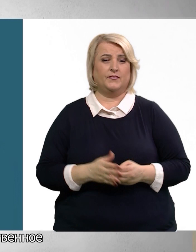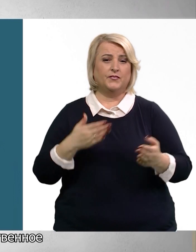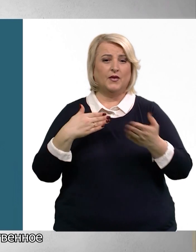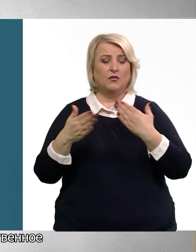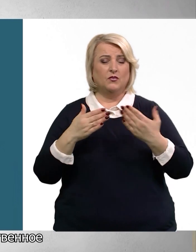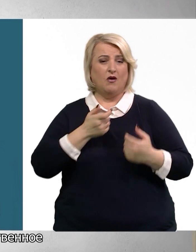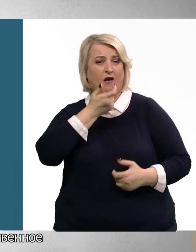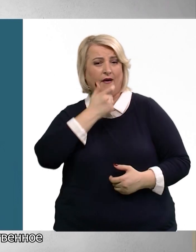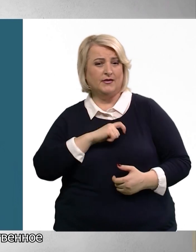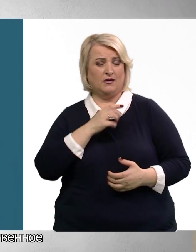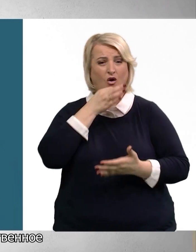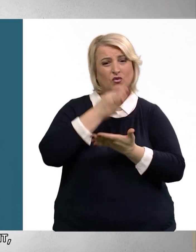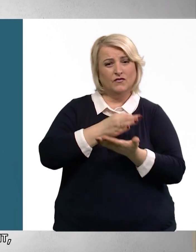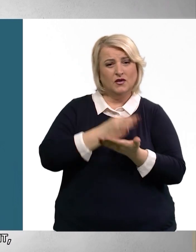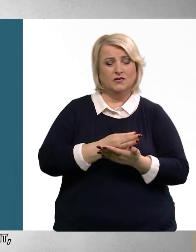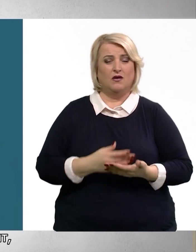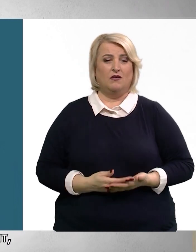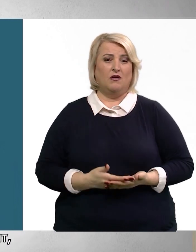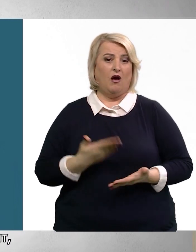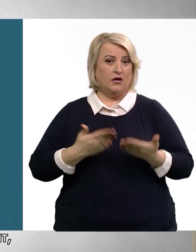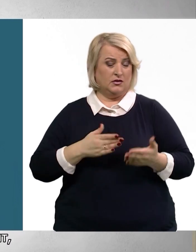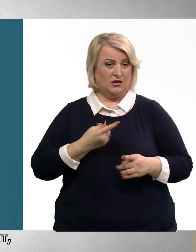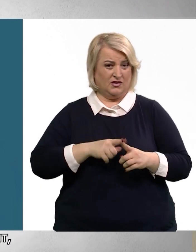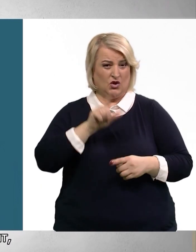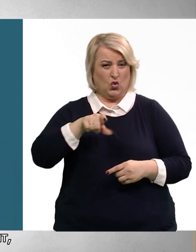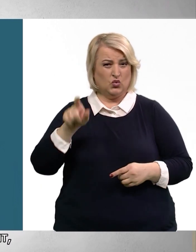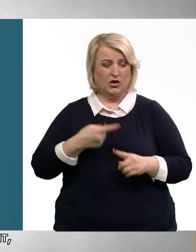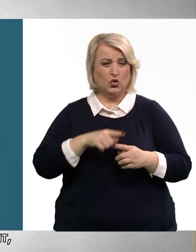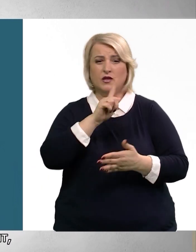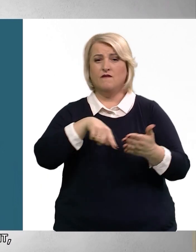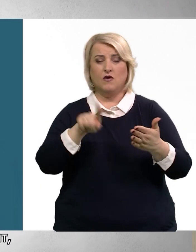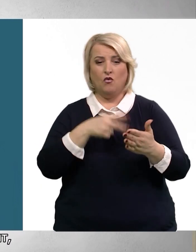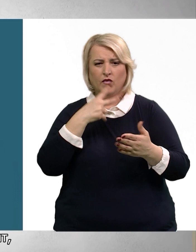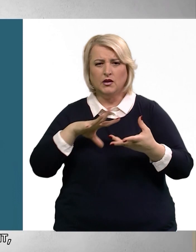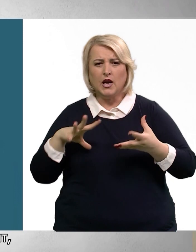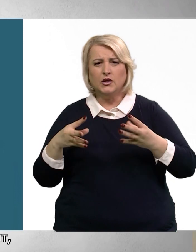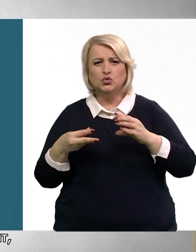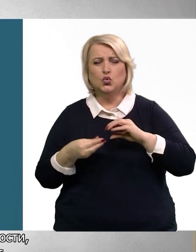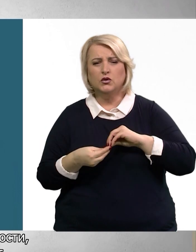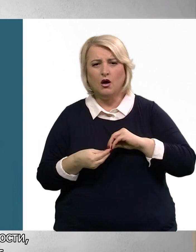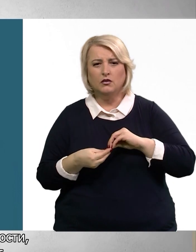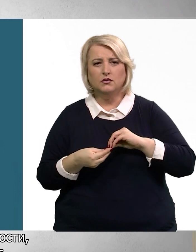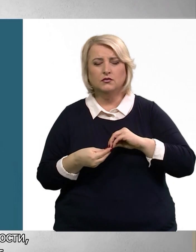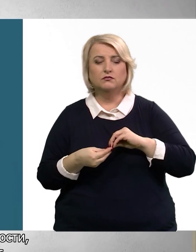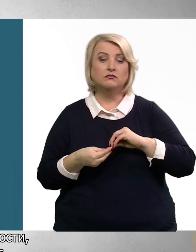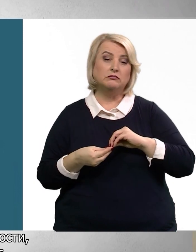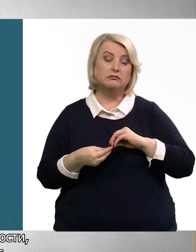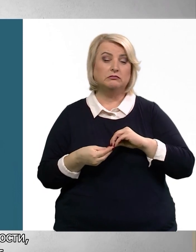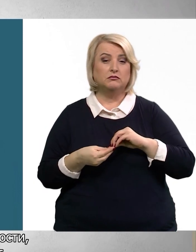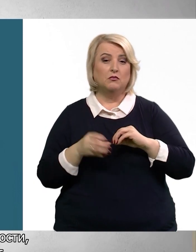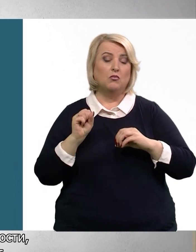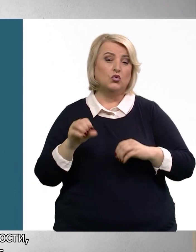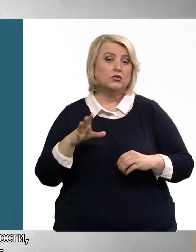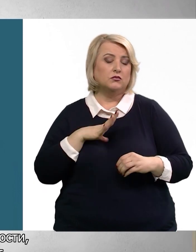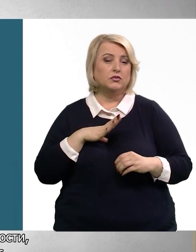atitudine etică și responsabilă. Deci dacă persoanele astea care nu cred, văd rezultatele pe parte etică și